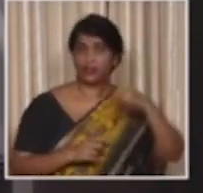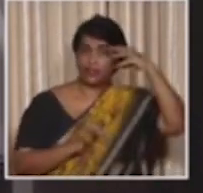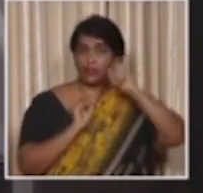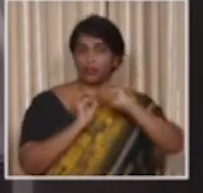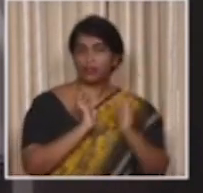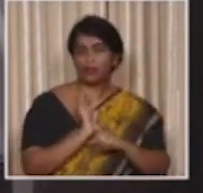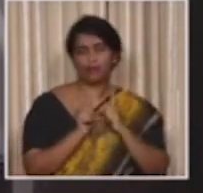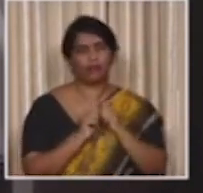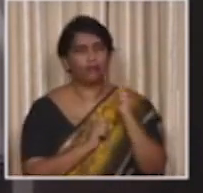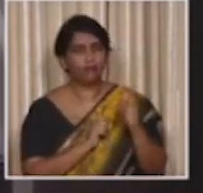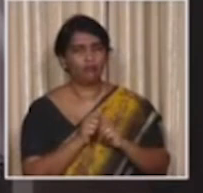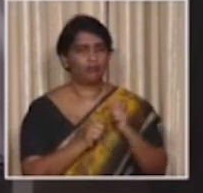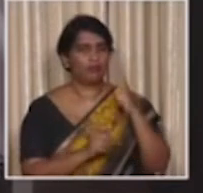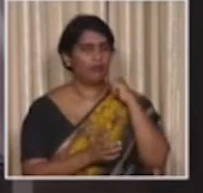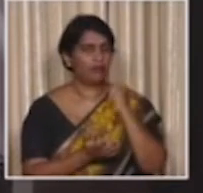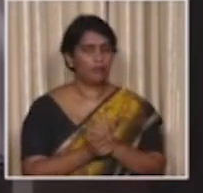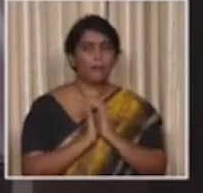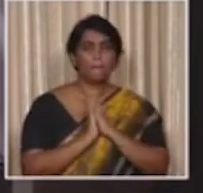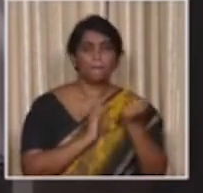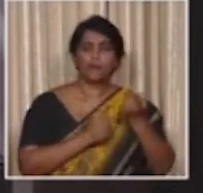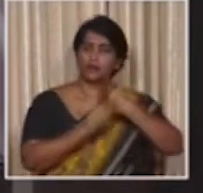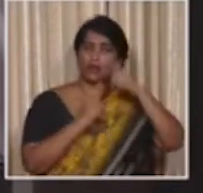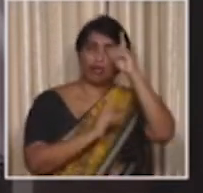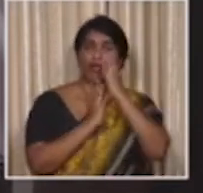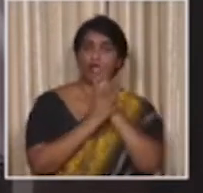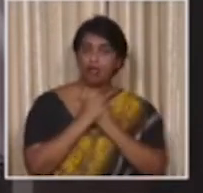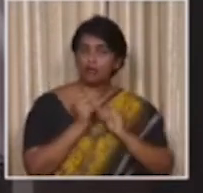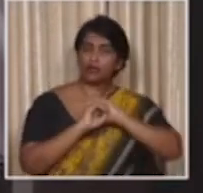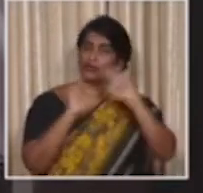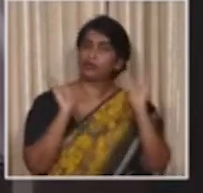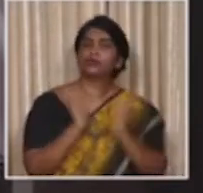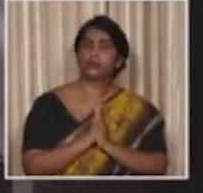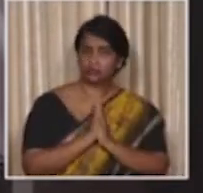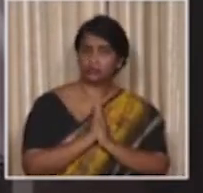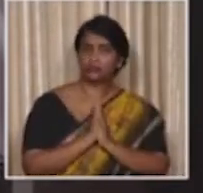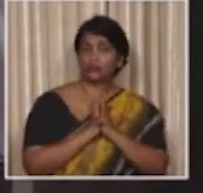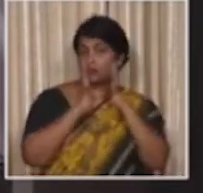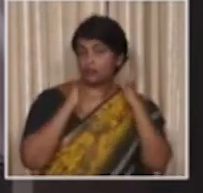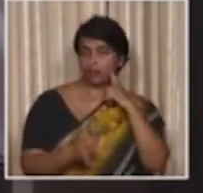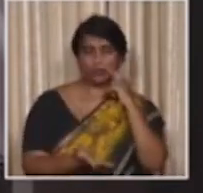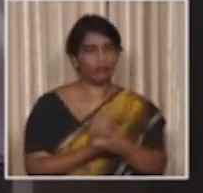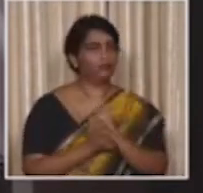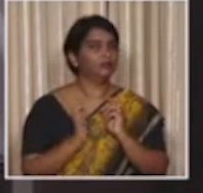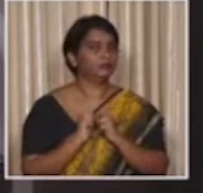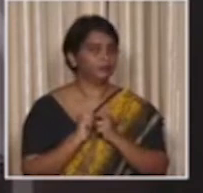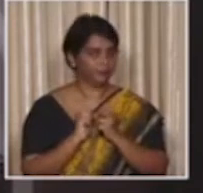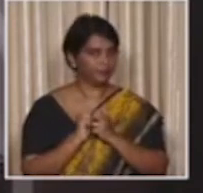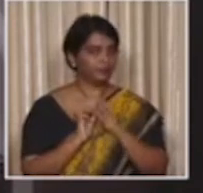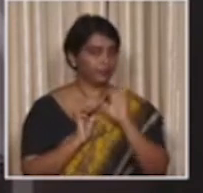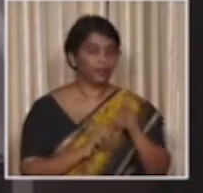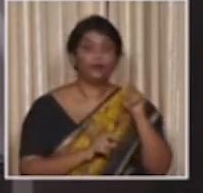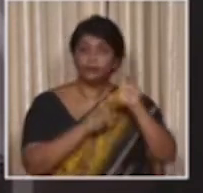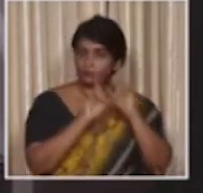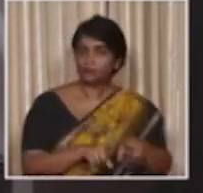බොහොම අමාරුවෙන් ගෙවන්නේ, පන්සල් පද්ධතියට ආගමික සිද්ධාස්ථාන පද්ධතියට බොහොම බරපතල හානියක් සිද්ධ වෙලා තිබෙනවා.